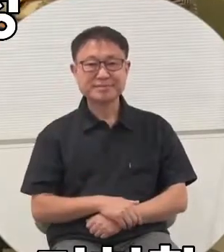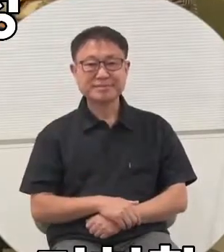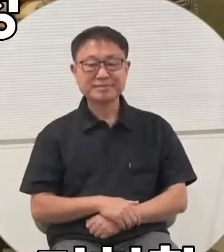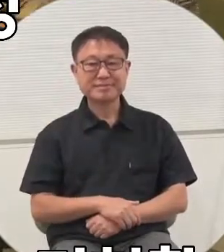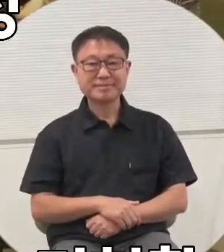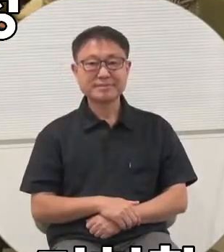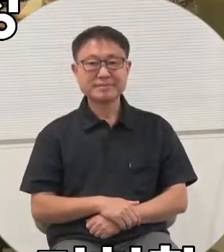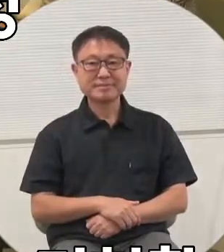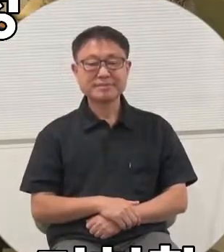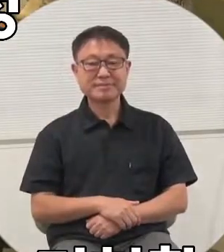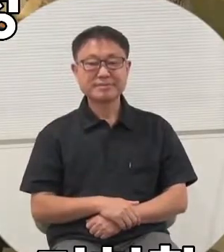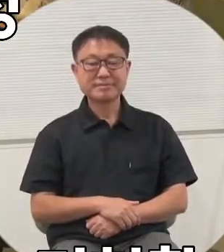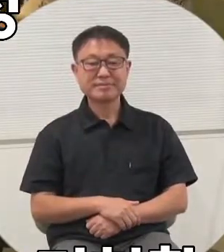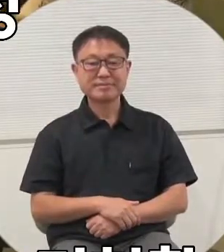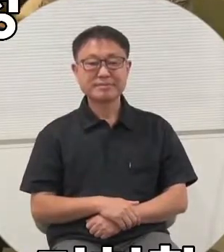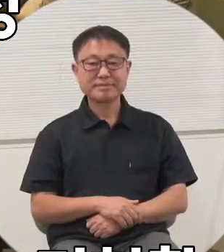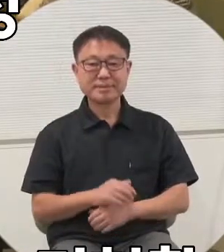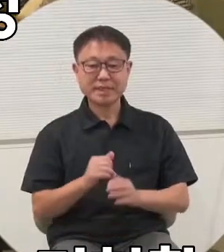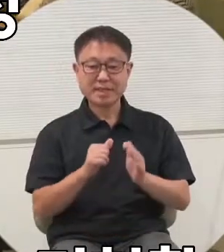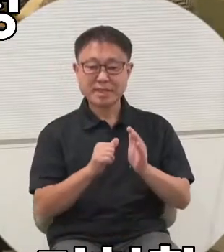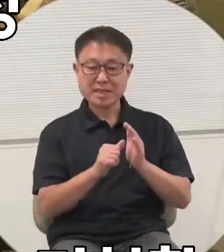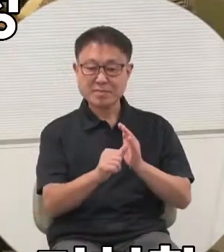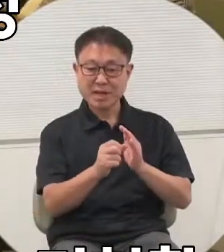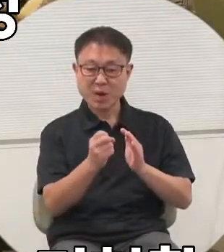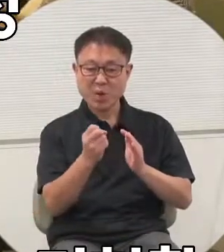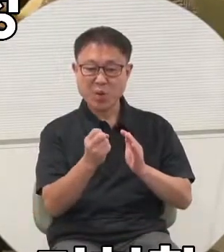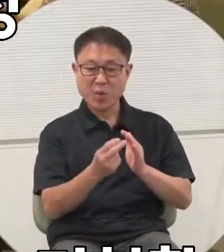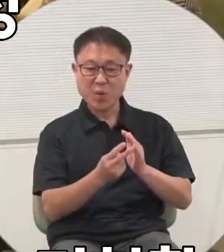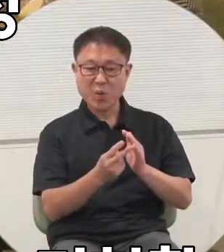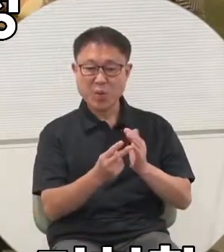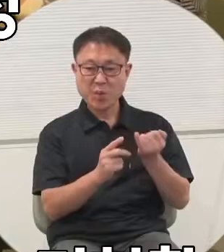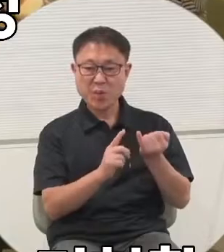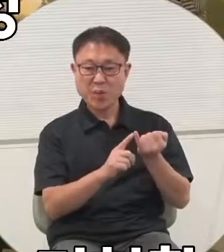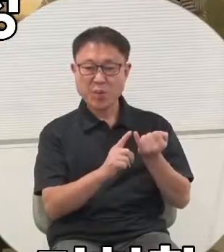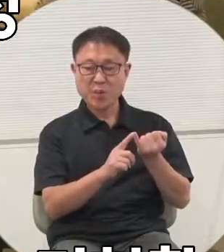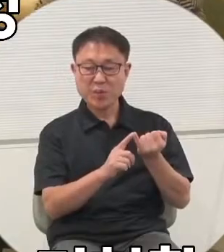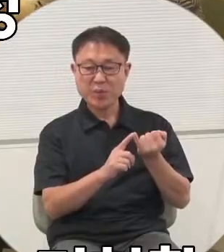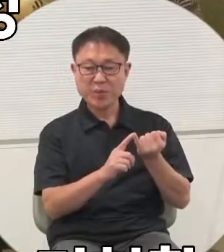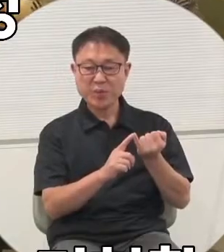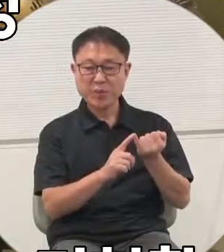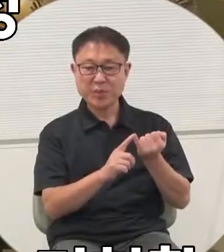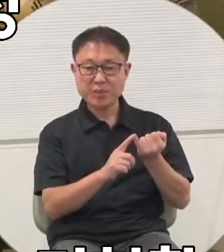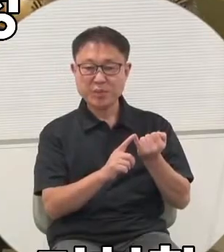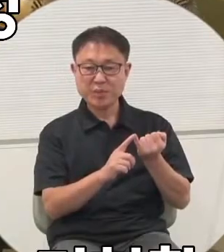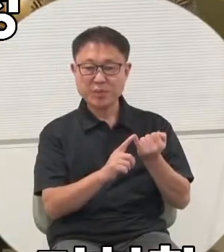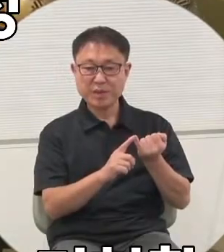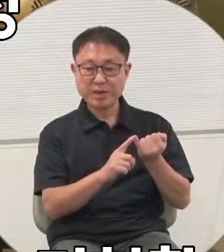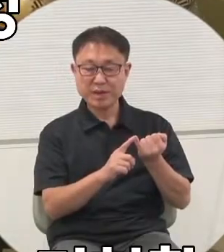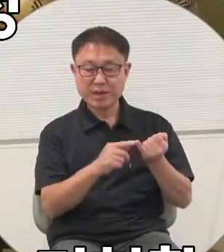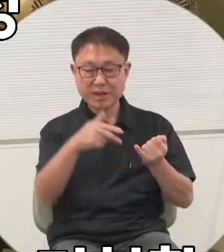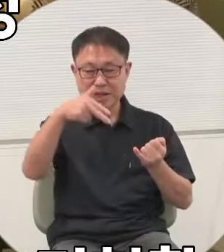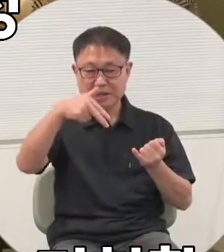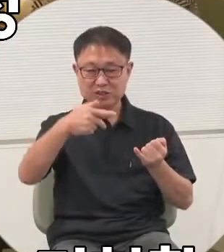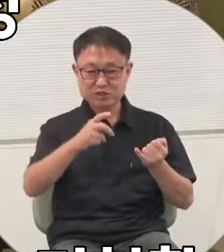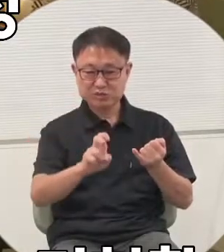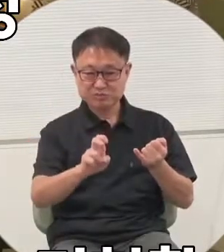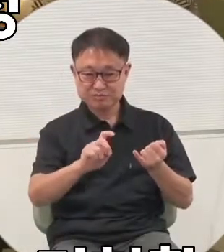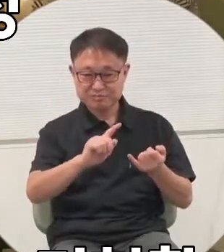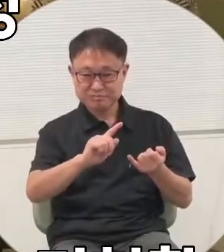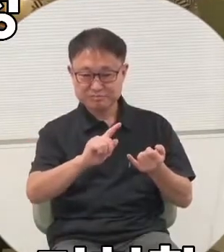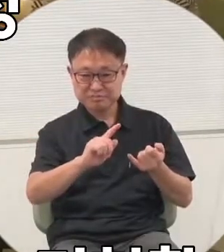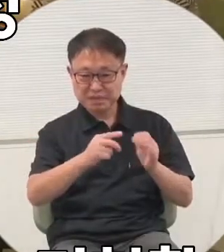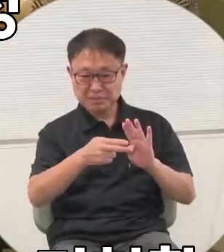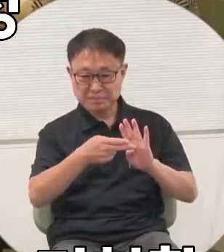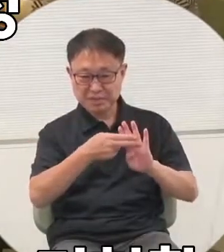아까도 대표님하고 얘기했는데 라이브, 줌, 뭐 네. 밴드 여러 가지